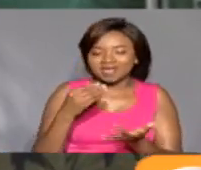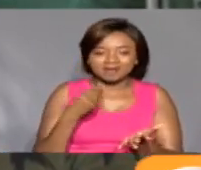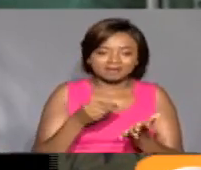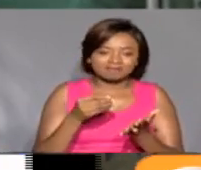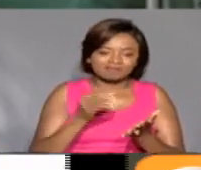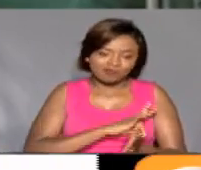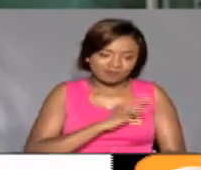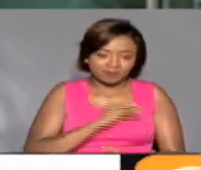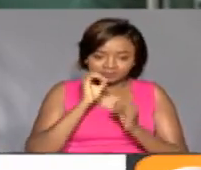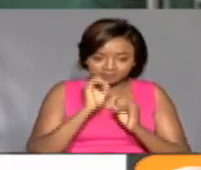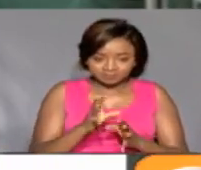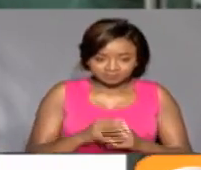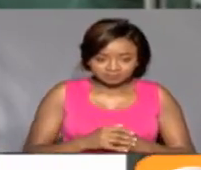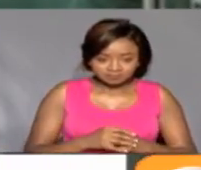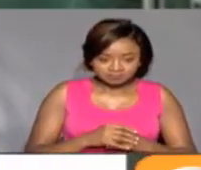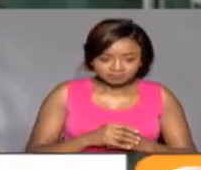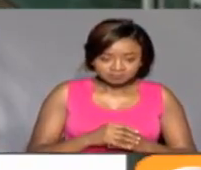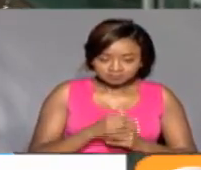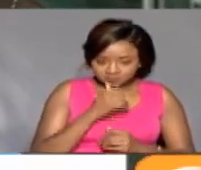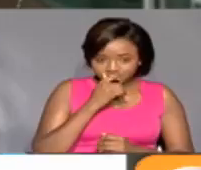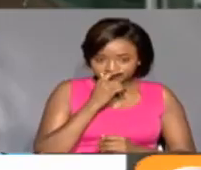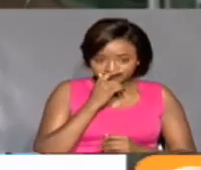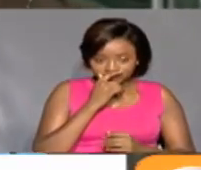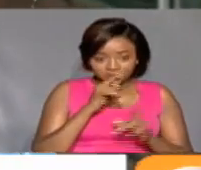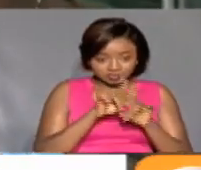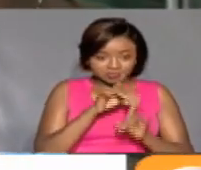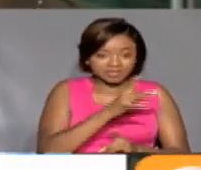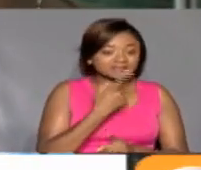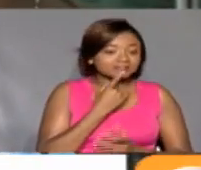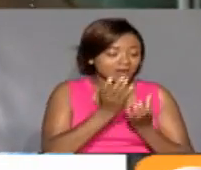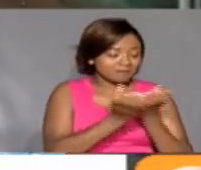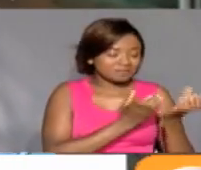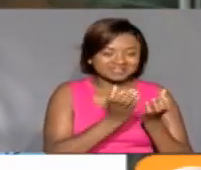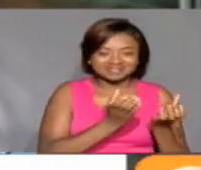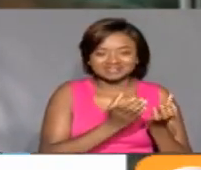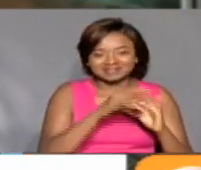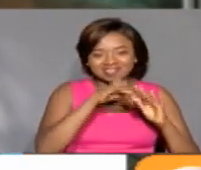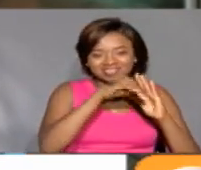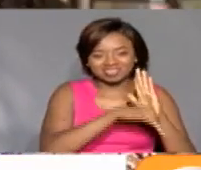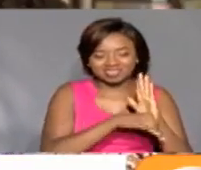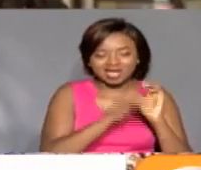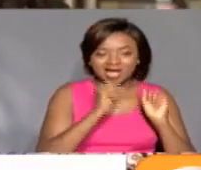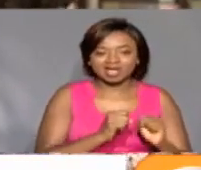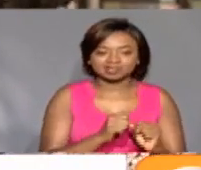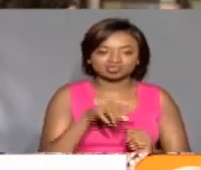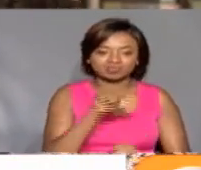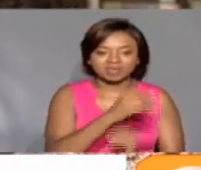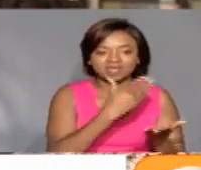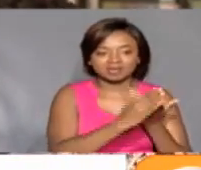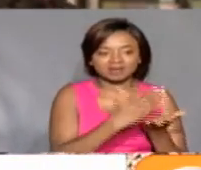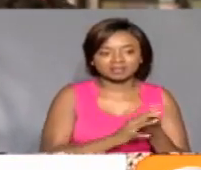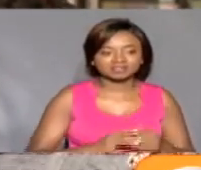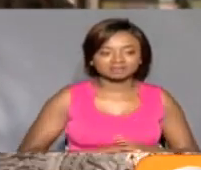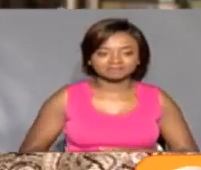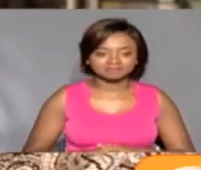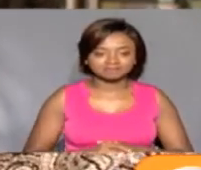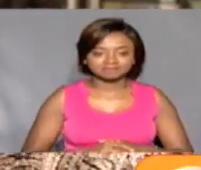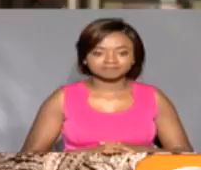pesa wanasema biashara iko chini na hawezi wakakaa nyumba bila bila kujilipa huko hanipi